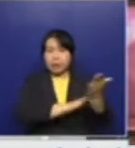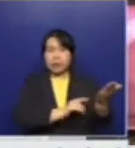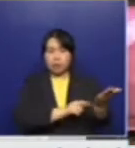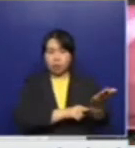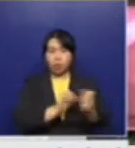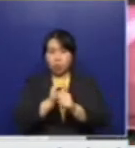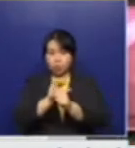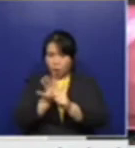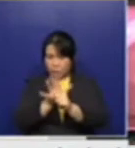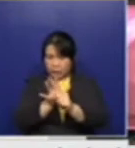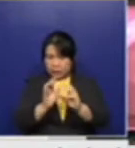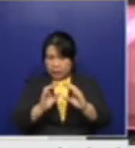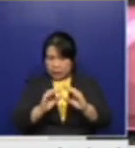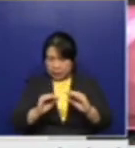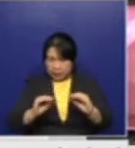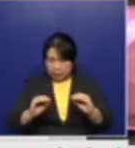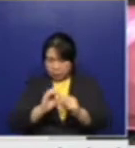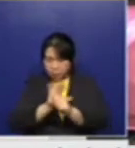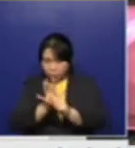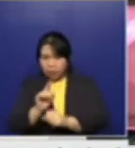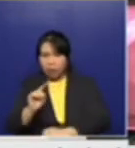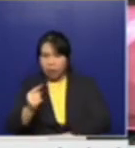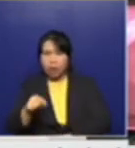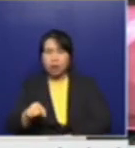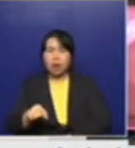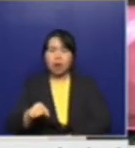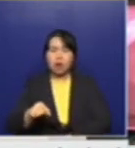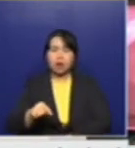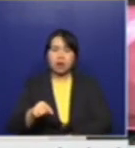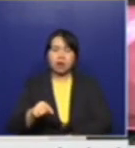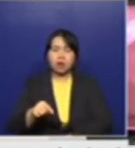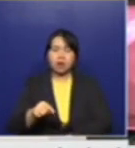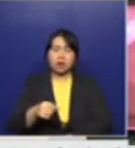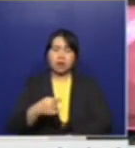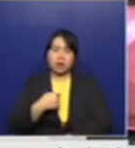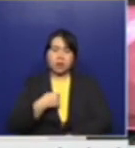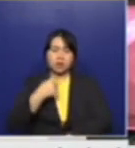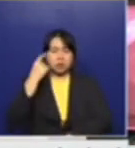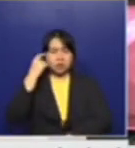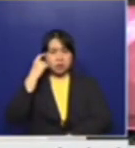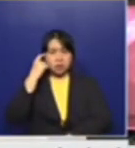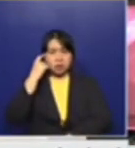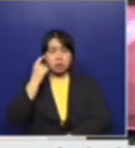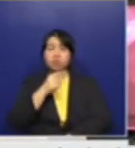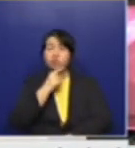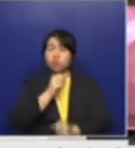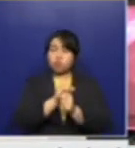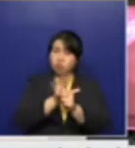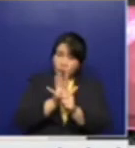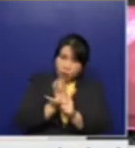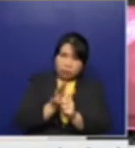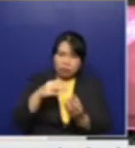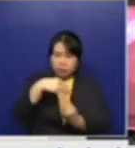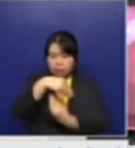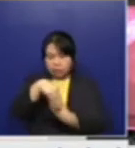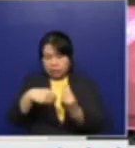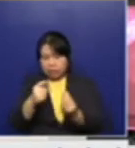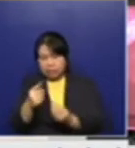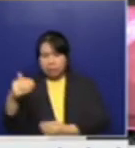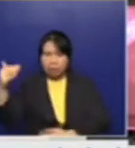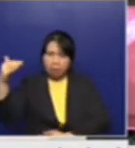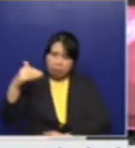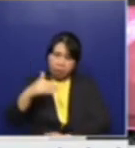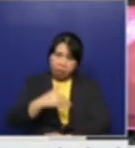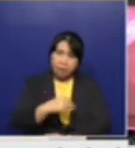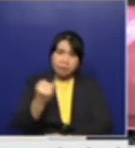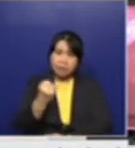ควิดนะครับผมไม่อยากให้การเอาความที่เป็นยุคโควิดเศรษฐกิจที่กำลังแย่อยู่แล้ว